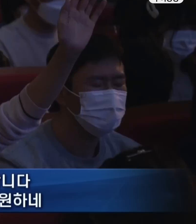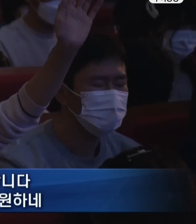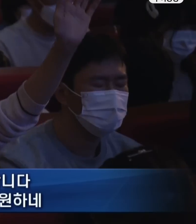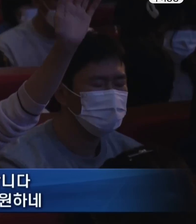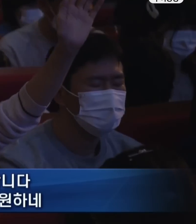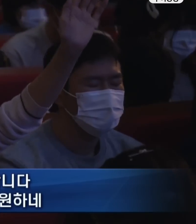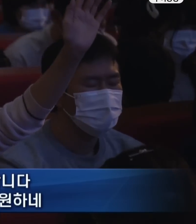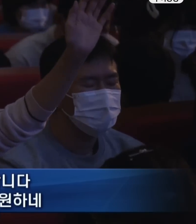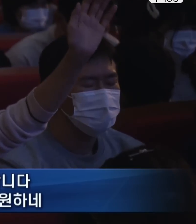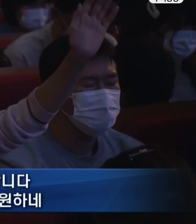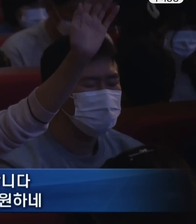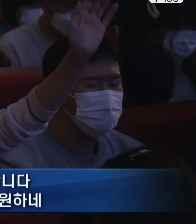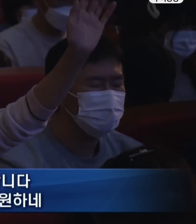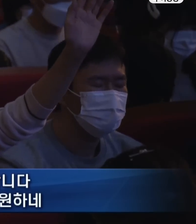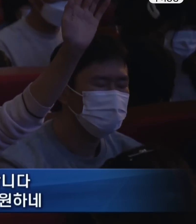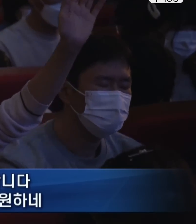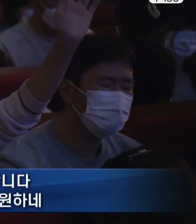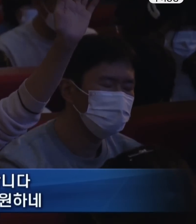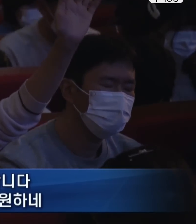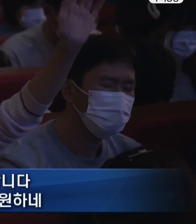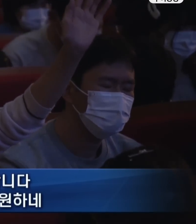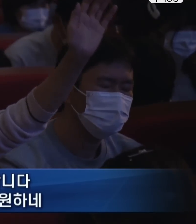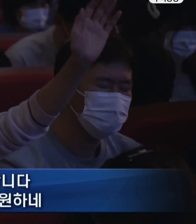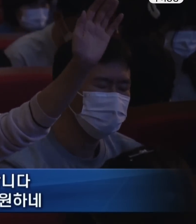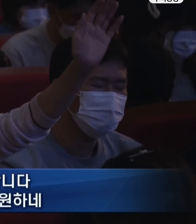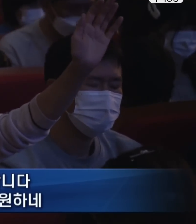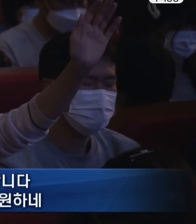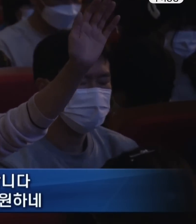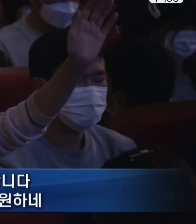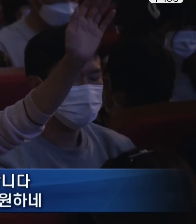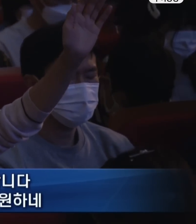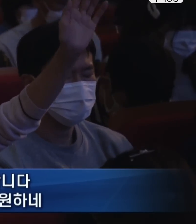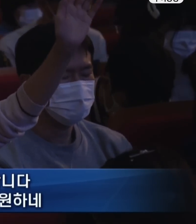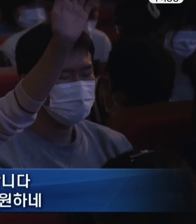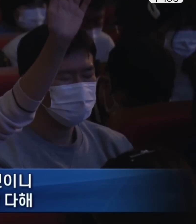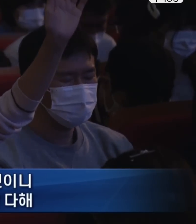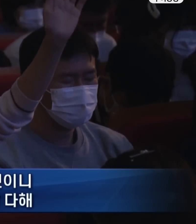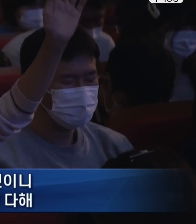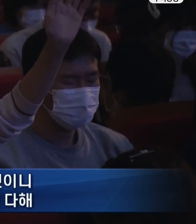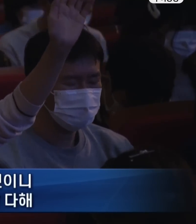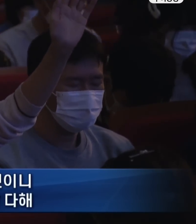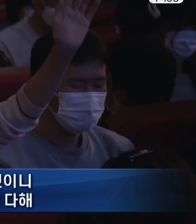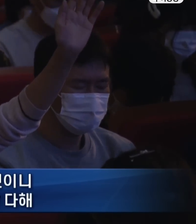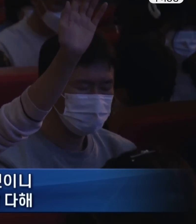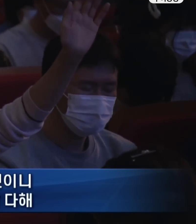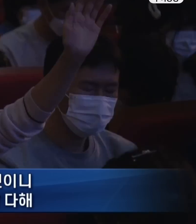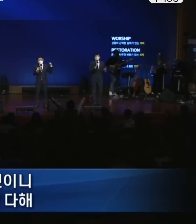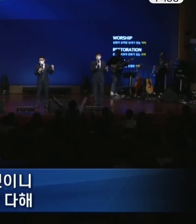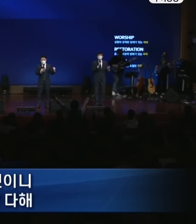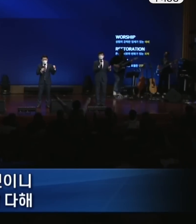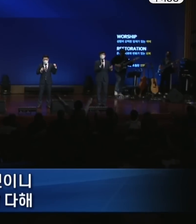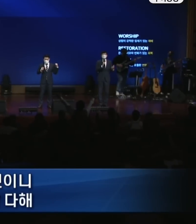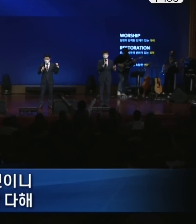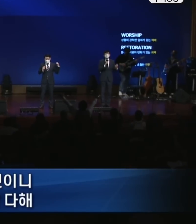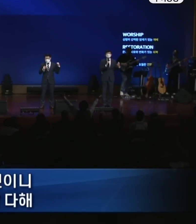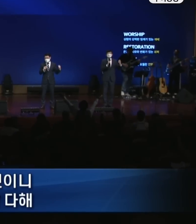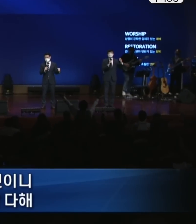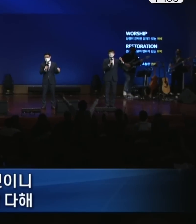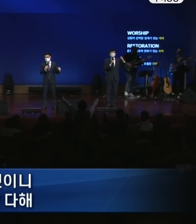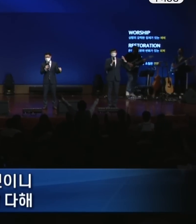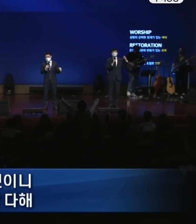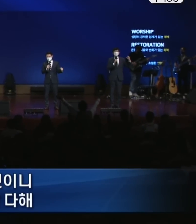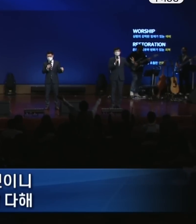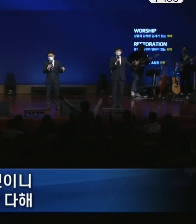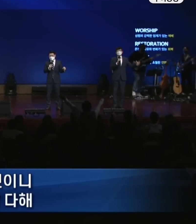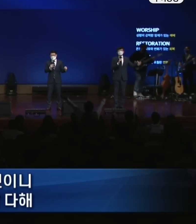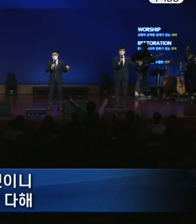때로는 아버지 하나님이여 정말 하나님의 어려움으로 인한 상처, 너무나 많은 우리 안에 상처가 있지만